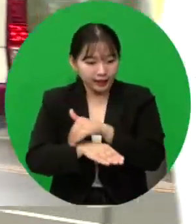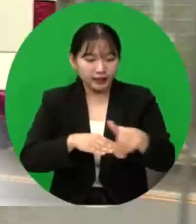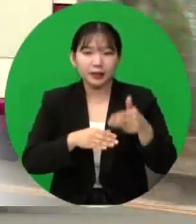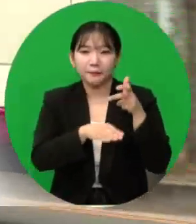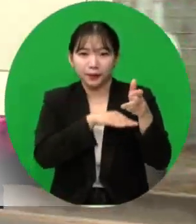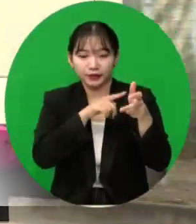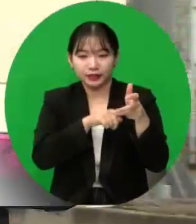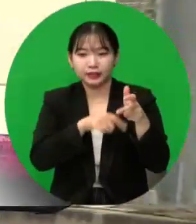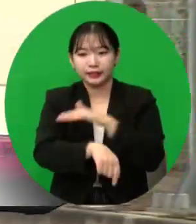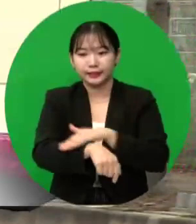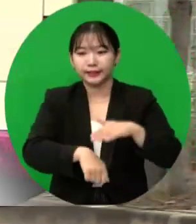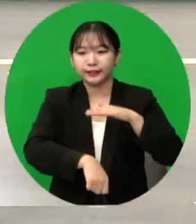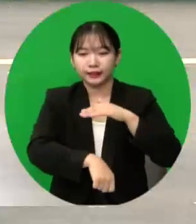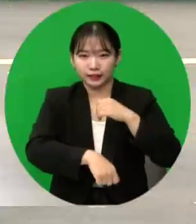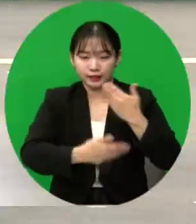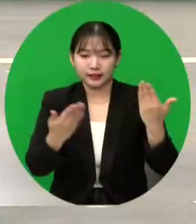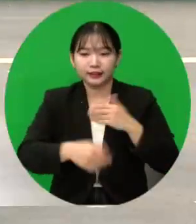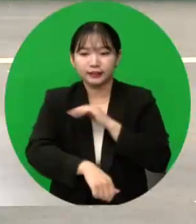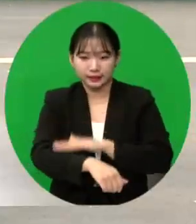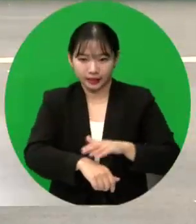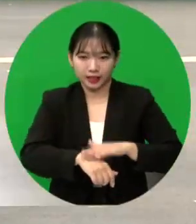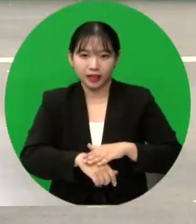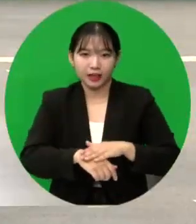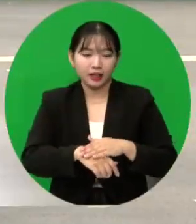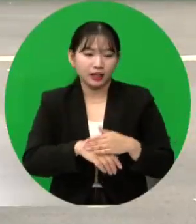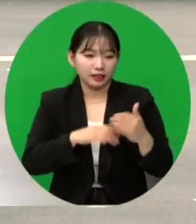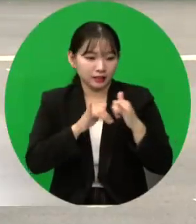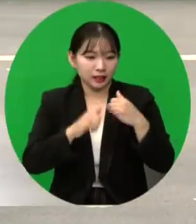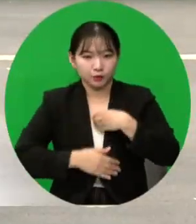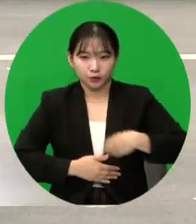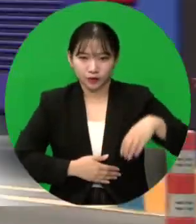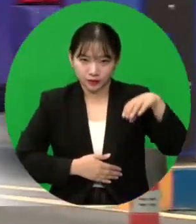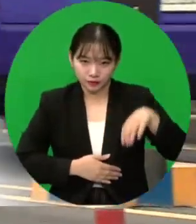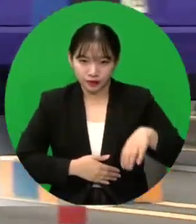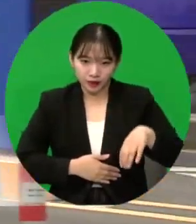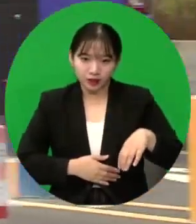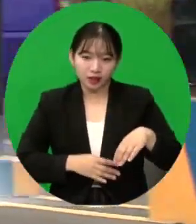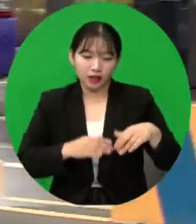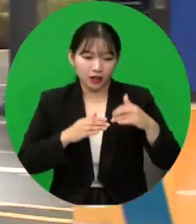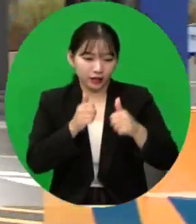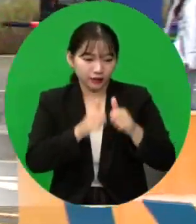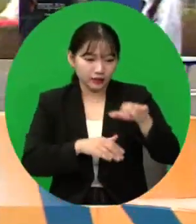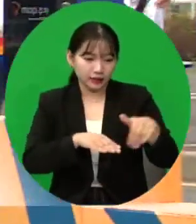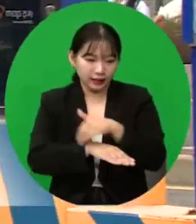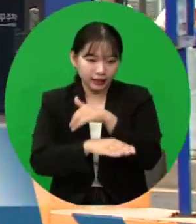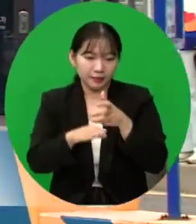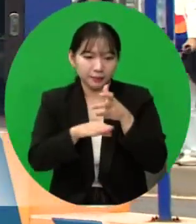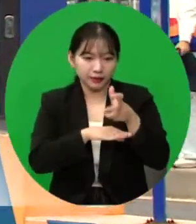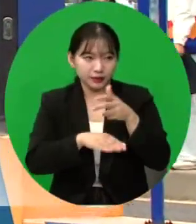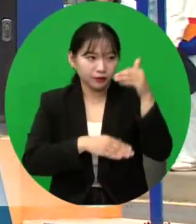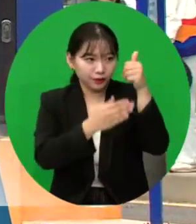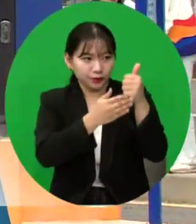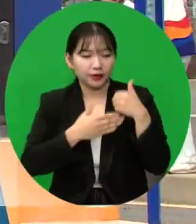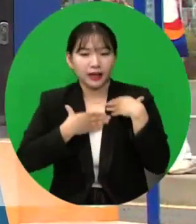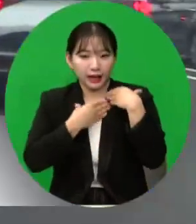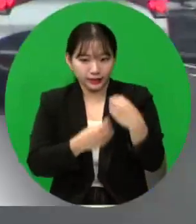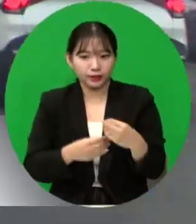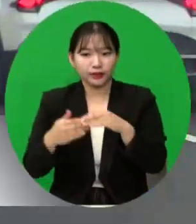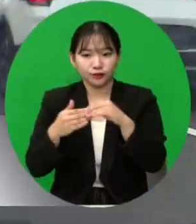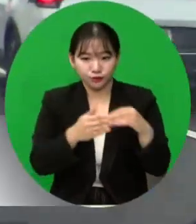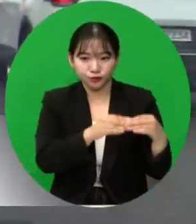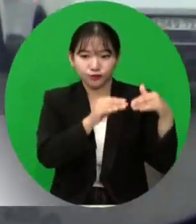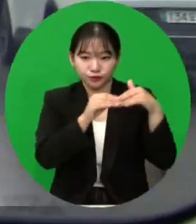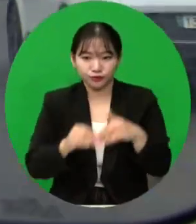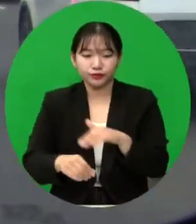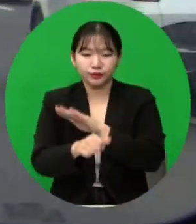셔틀버스가 그 역할을 톡톡히 했고, 각 주민복지센터에서 주 경기장을 오가는 버스들도 관람객들의 안전한 수송에